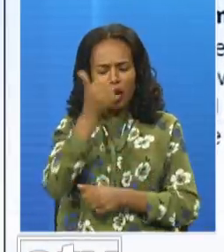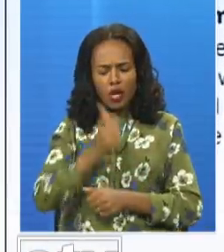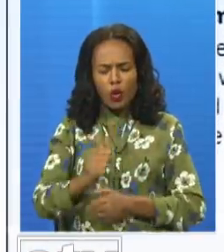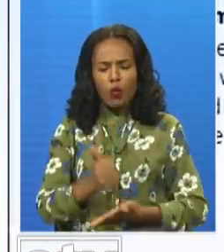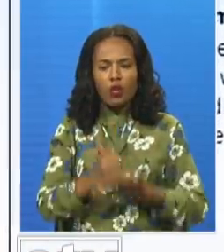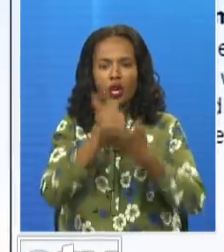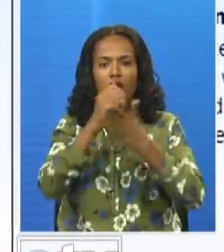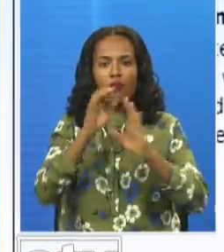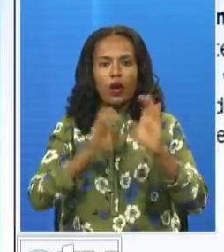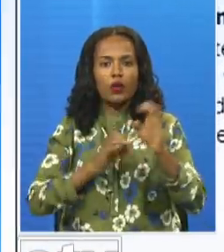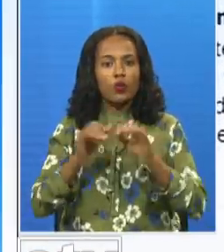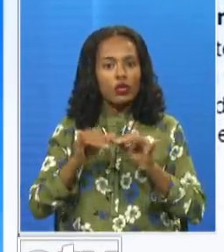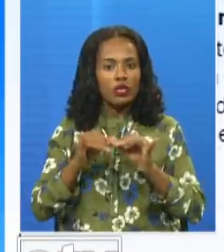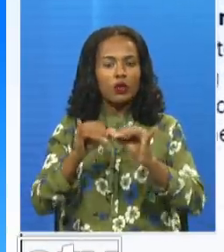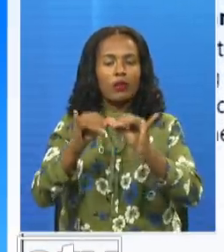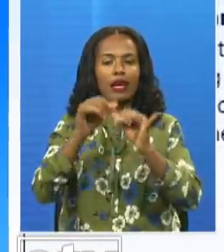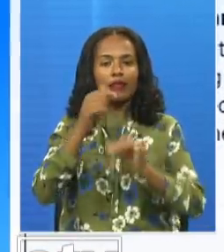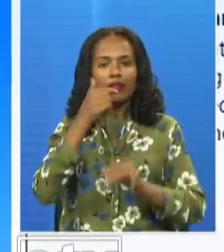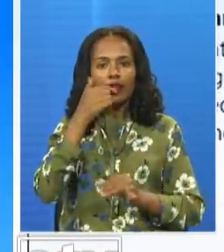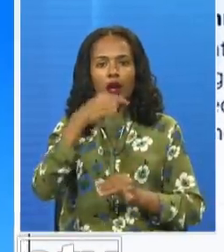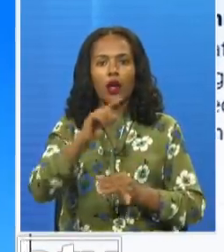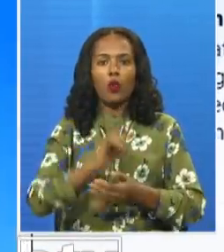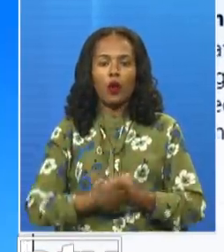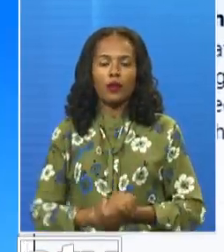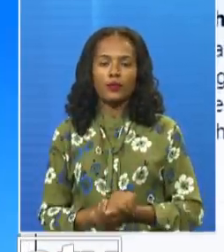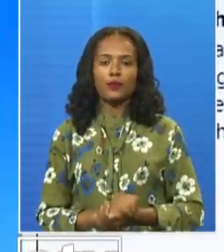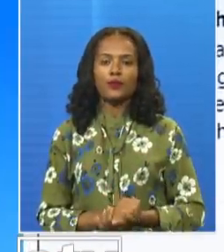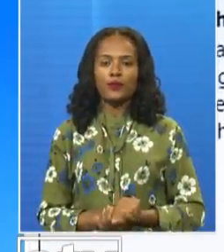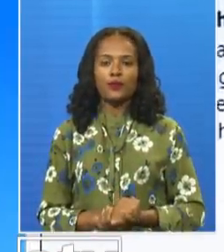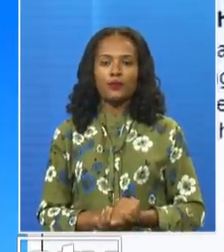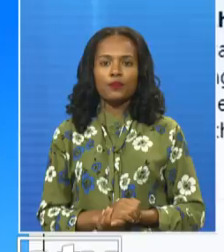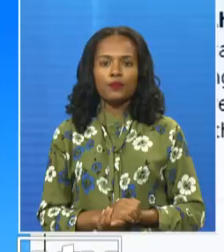ድጋፍ ማድረጉን እንደሚቀጥልም አስታውቋል።